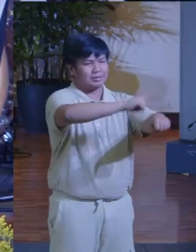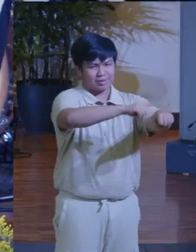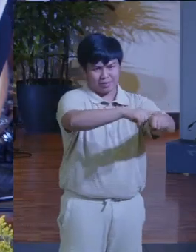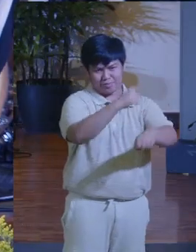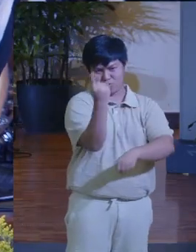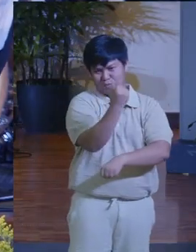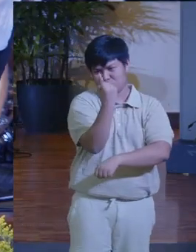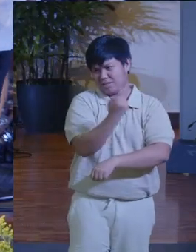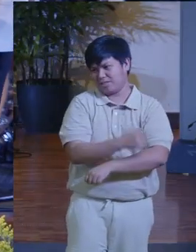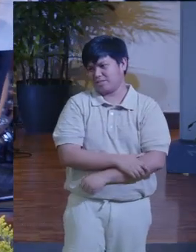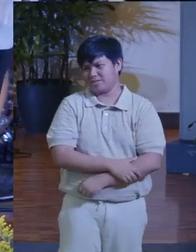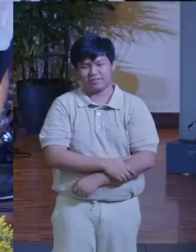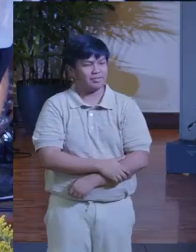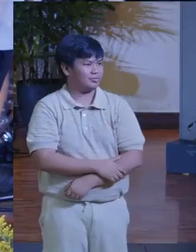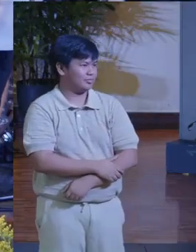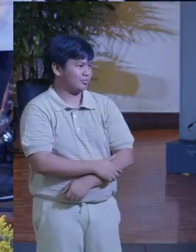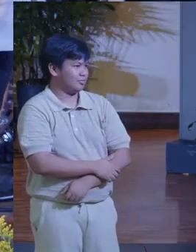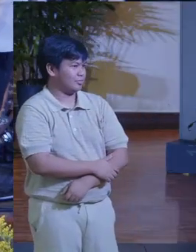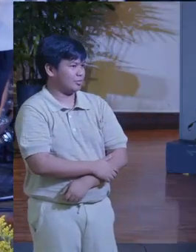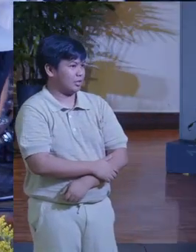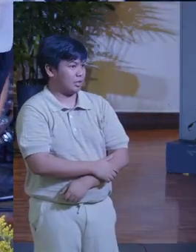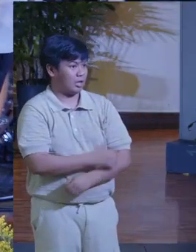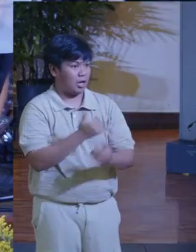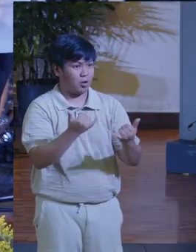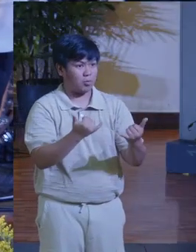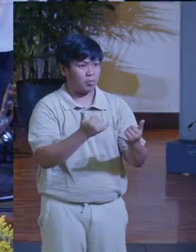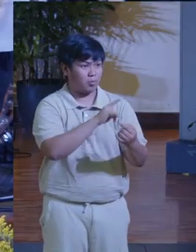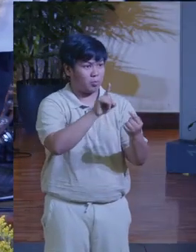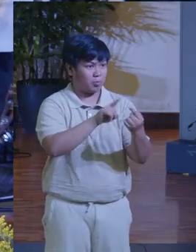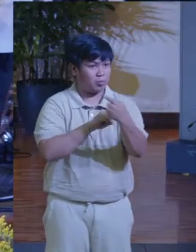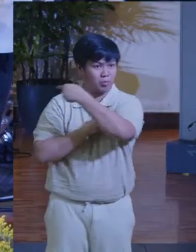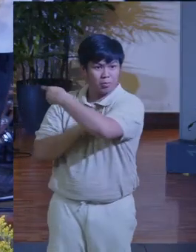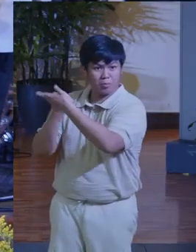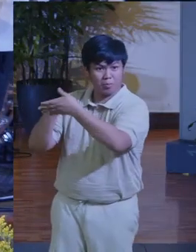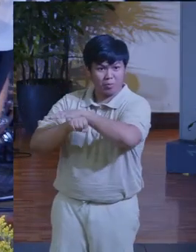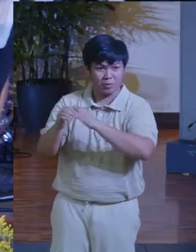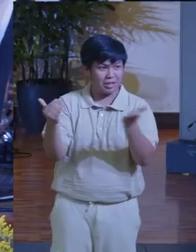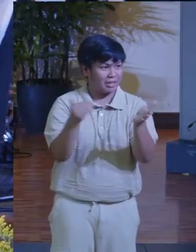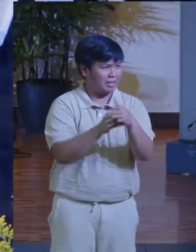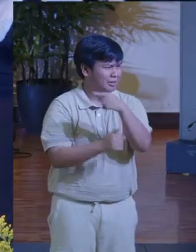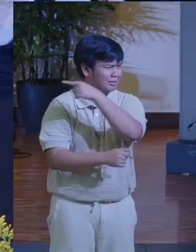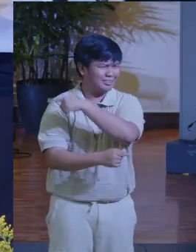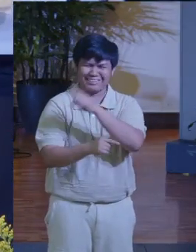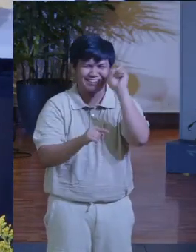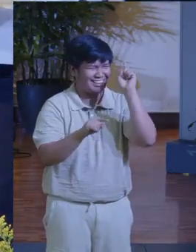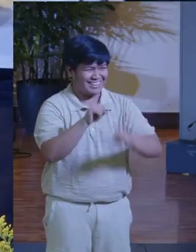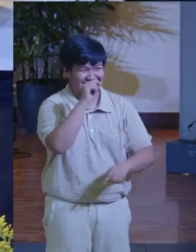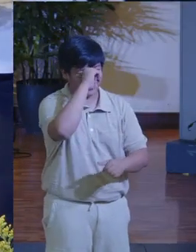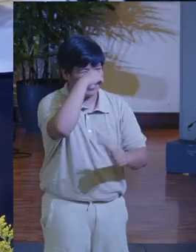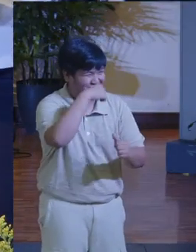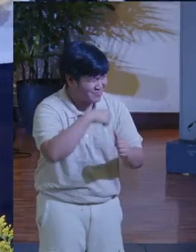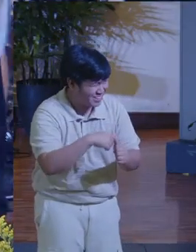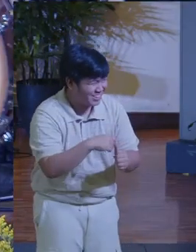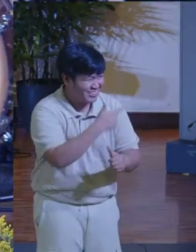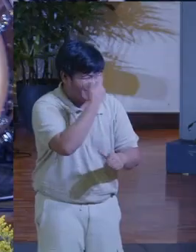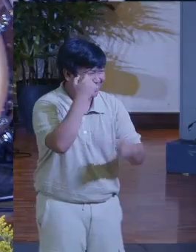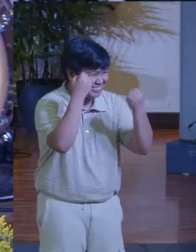litong-lito. Tinatanong ako, kailan ka ba na born again? Actually, hindi ko po matandaan ang